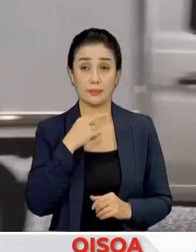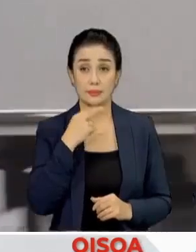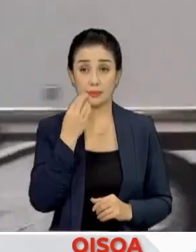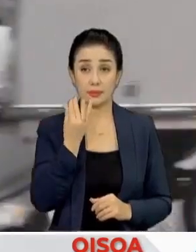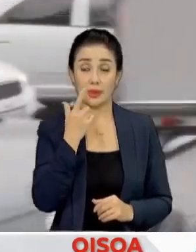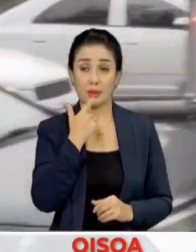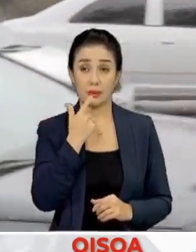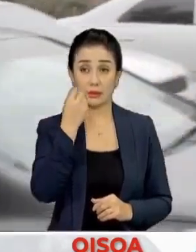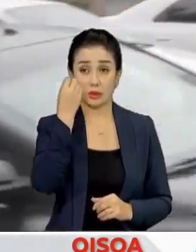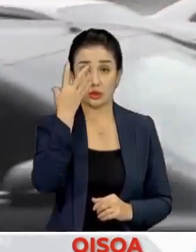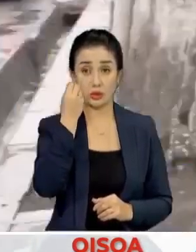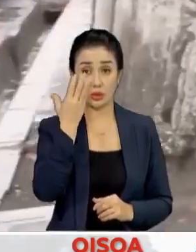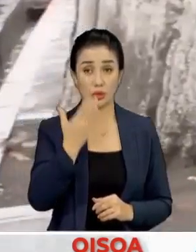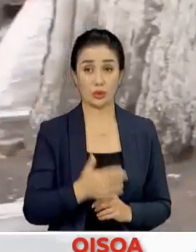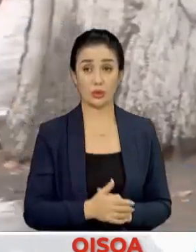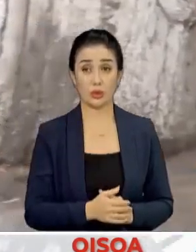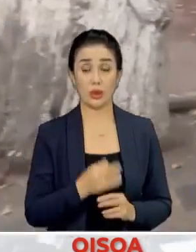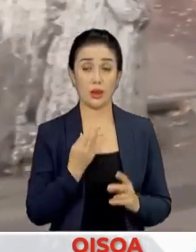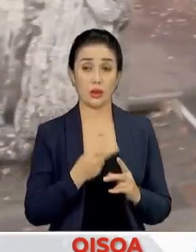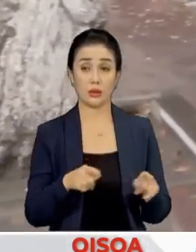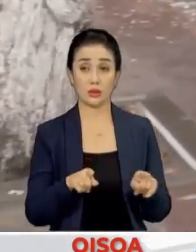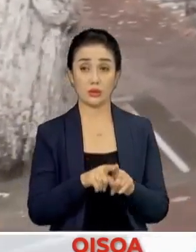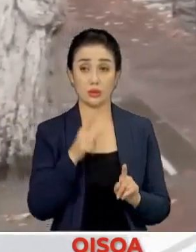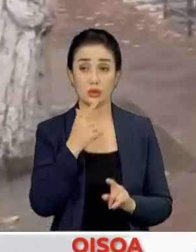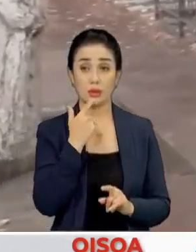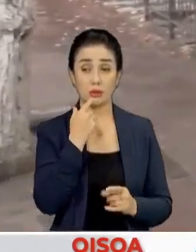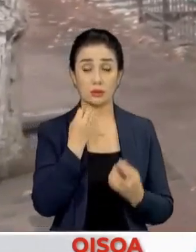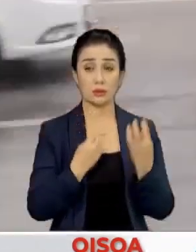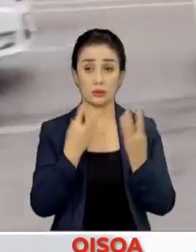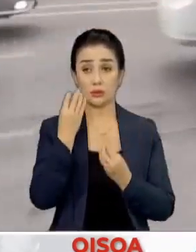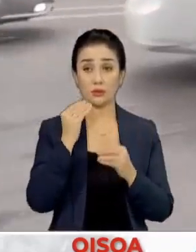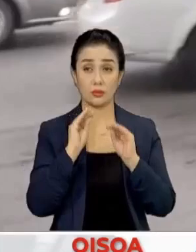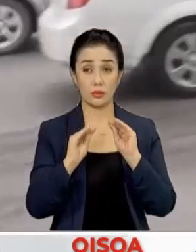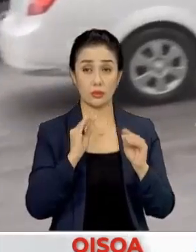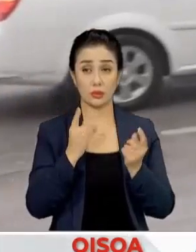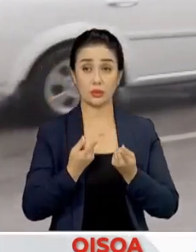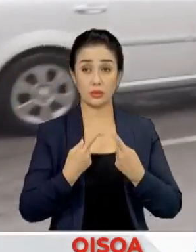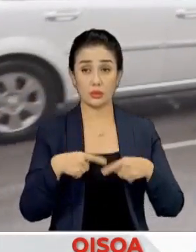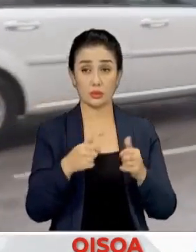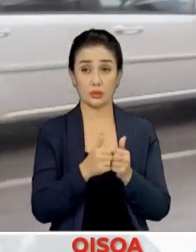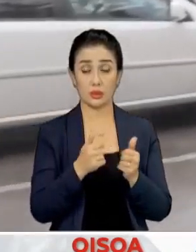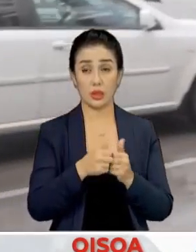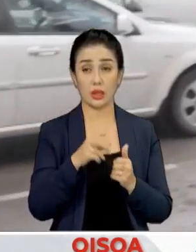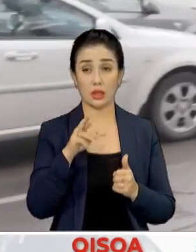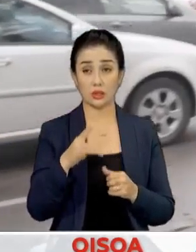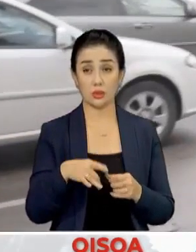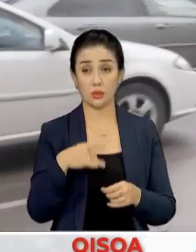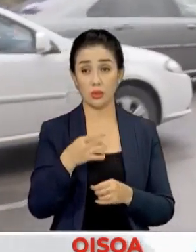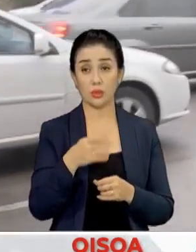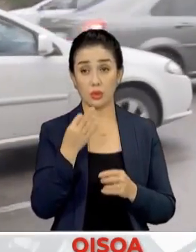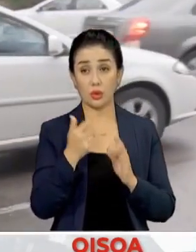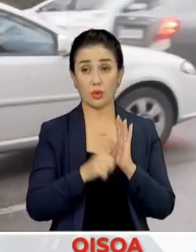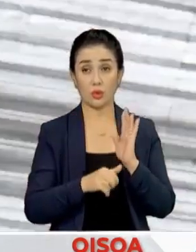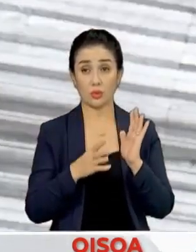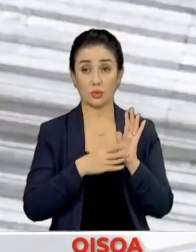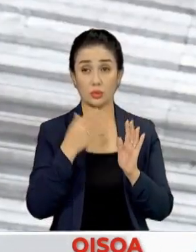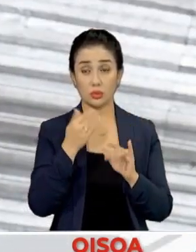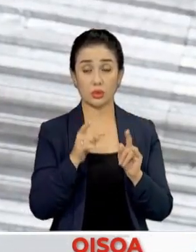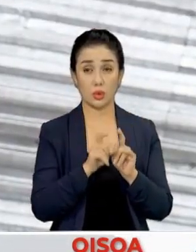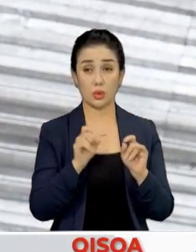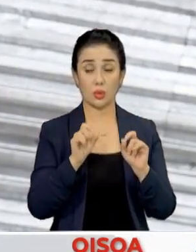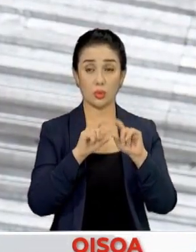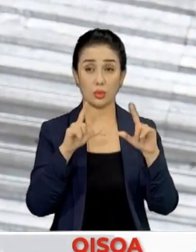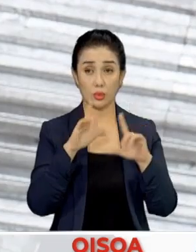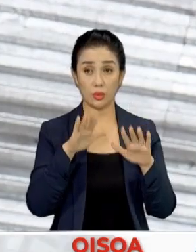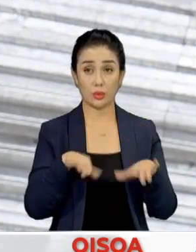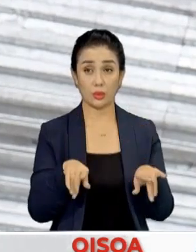qizil chiroq. Aynan mana shu ovozli svetofor o'rnatilgan hudud yonida Yashnobod tumanidagi 69 sonli umumta'lim